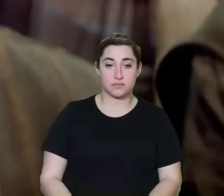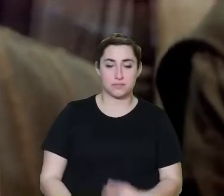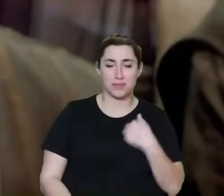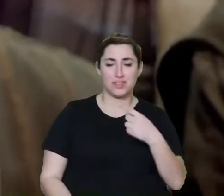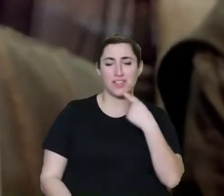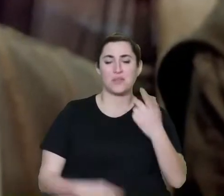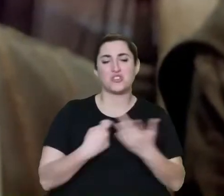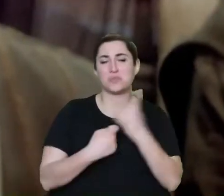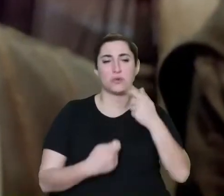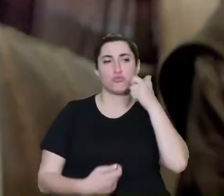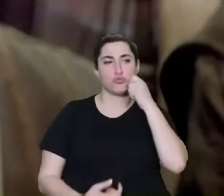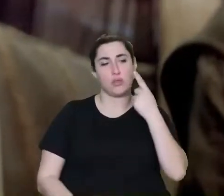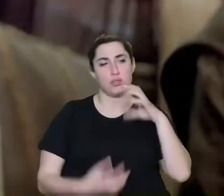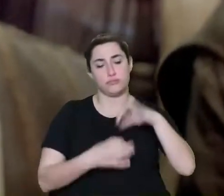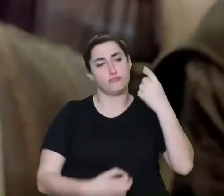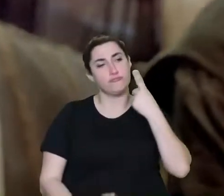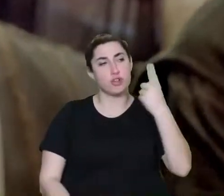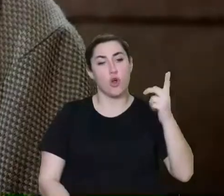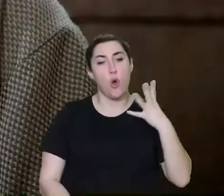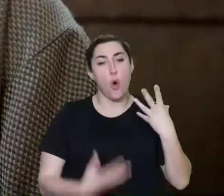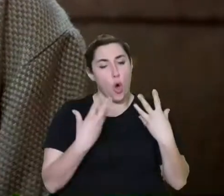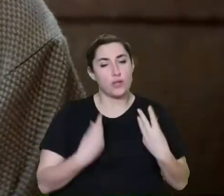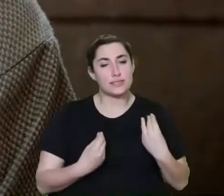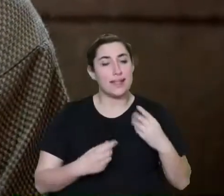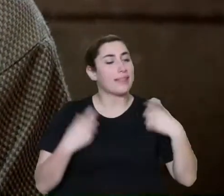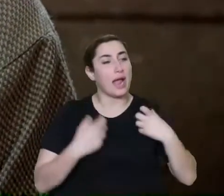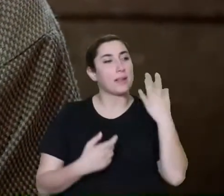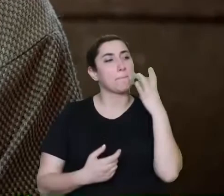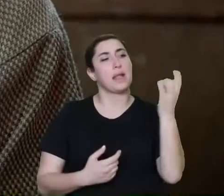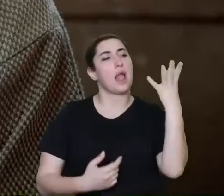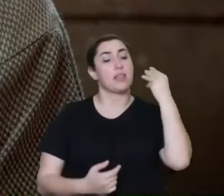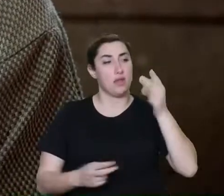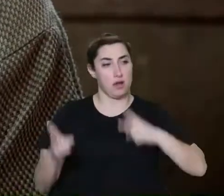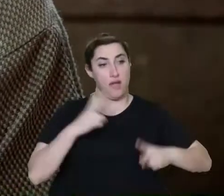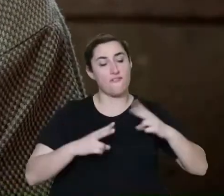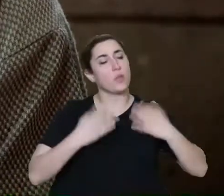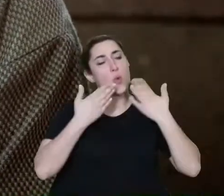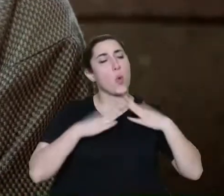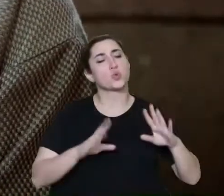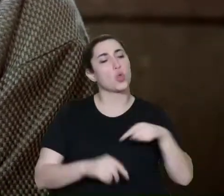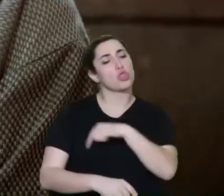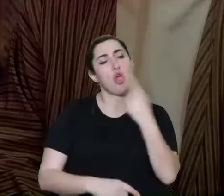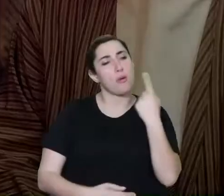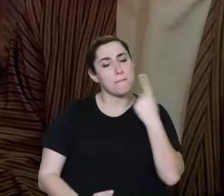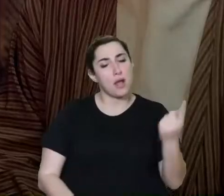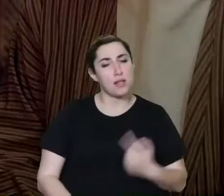Demem o ki çarşıda bir Müslümanı görsen. Nereden bellidir? Kılık kıyafeti olmaz ise.